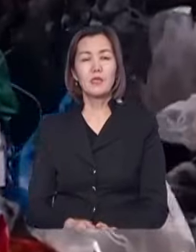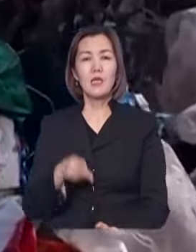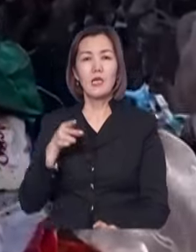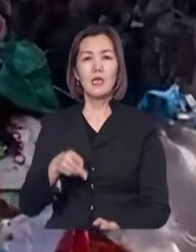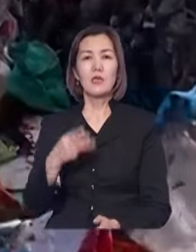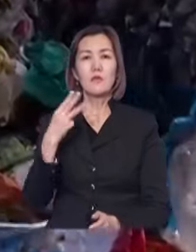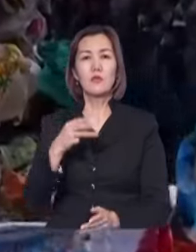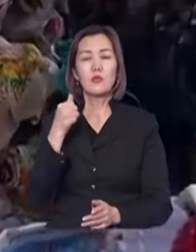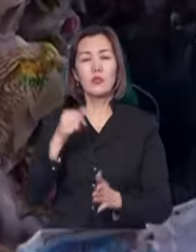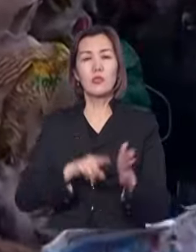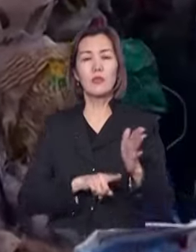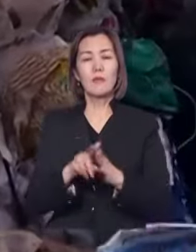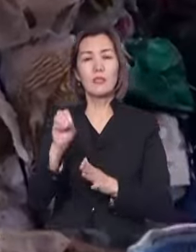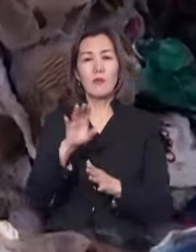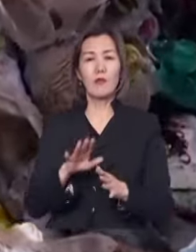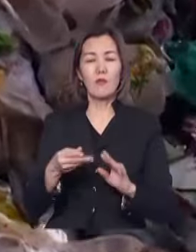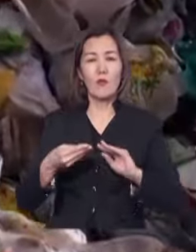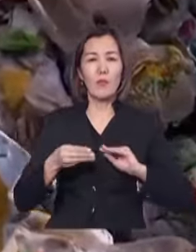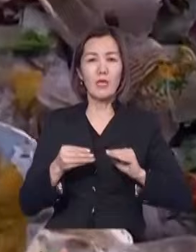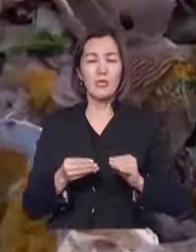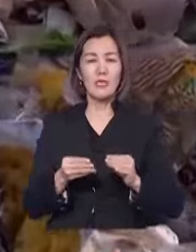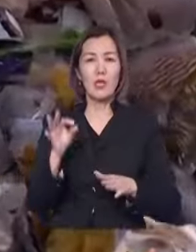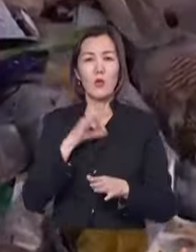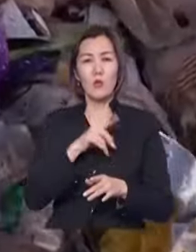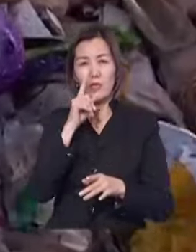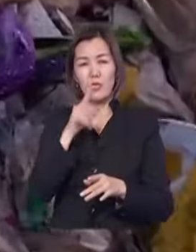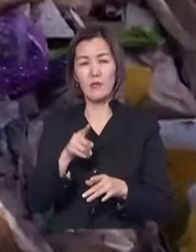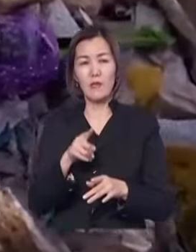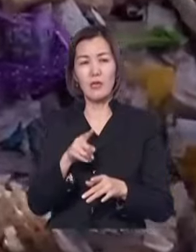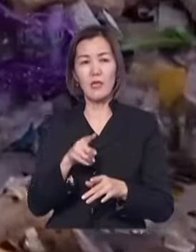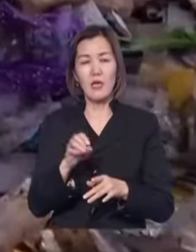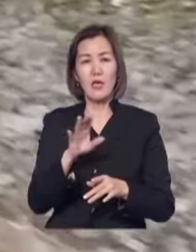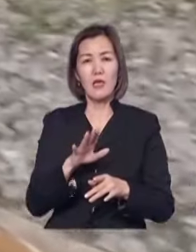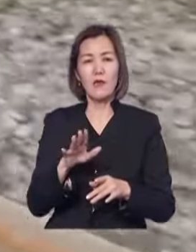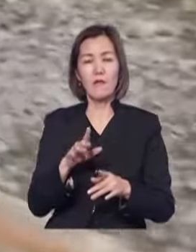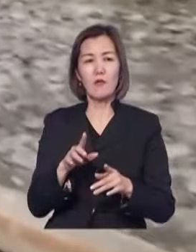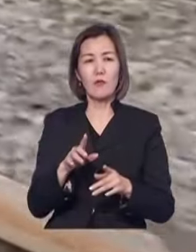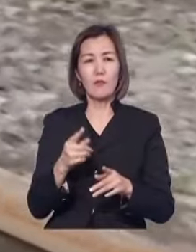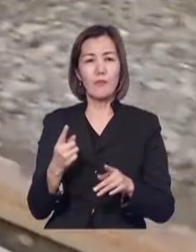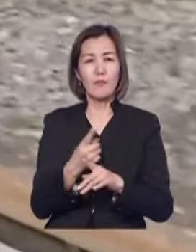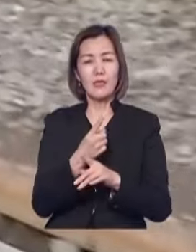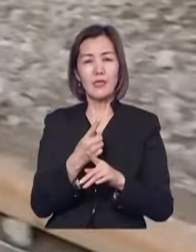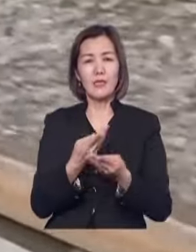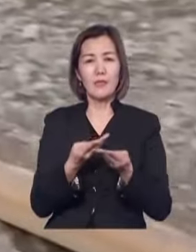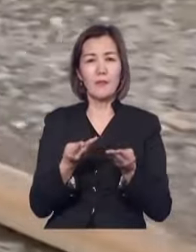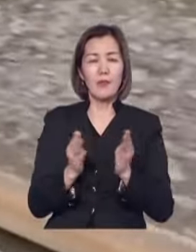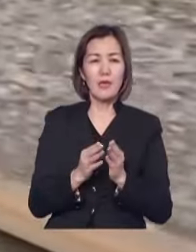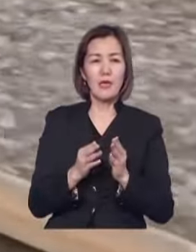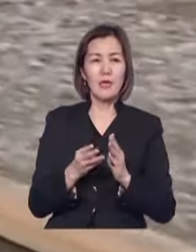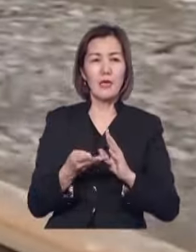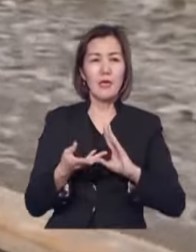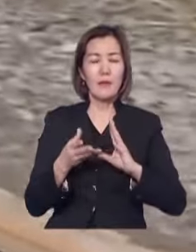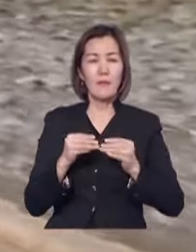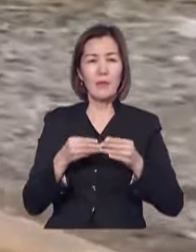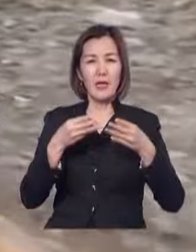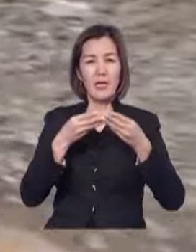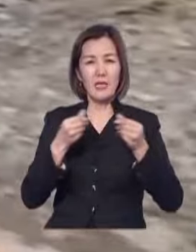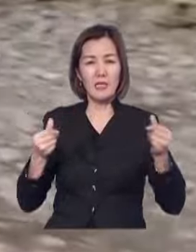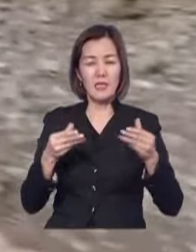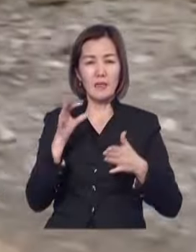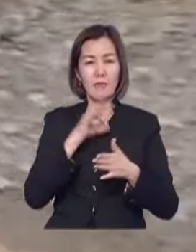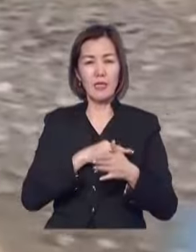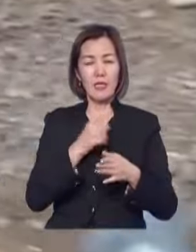2030 жылдан бастап Еуропада пластикалық заттар қолданылмайды. Еуропарламент бір реттік ыдыс-аяқтың кез келген түрімен полиэтилен қаптарды пайдалануға тыйым